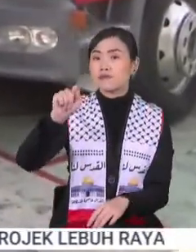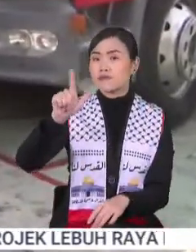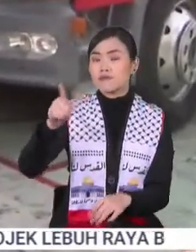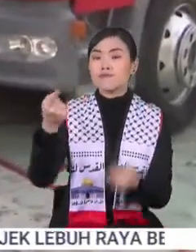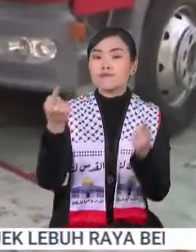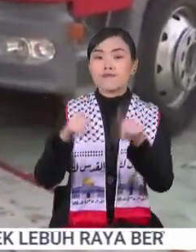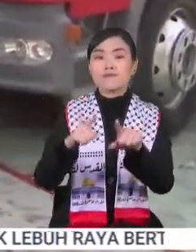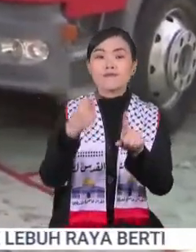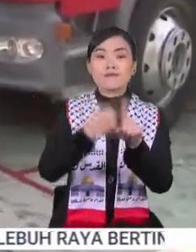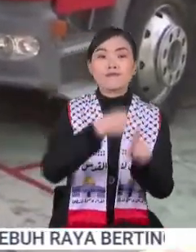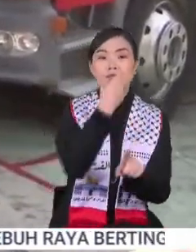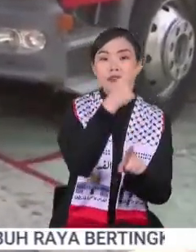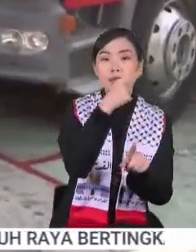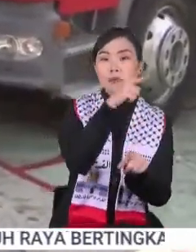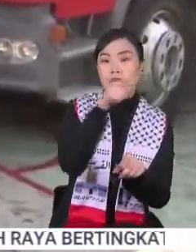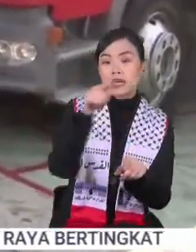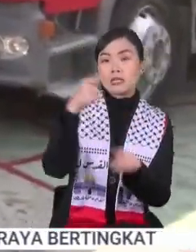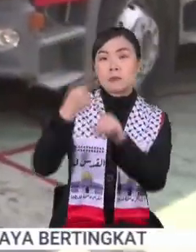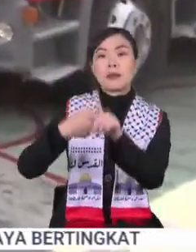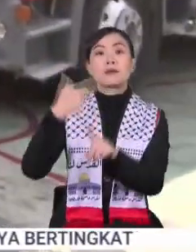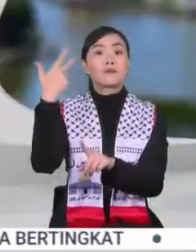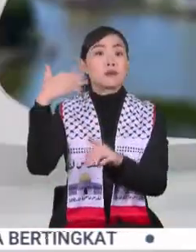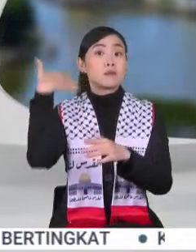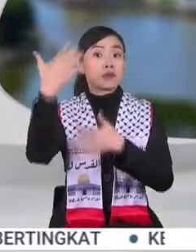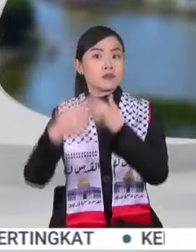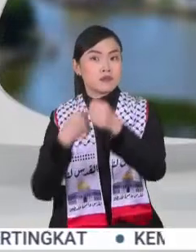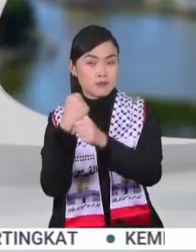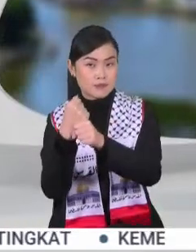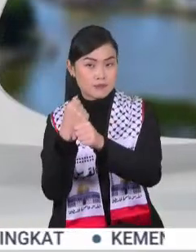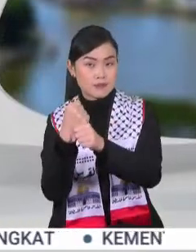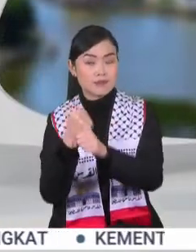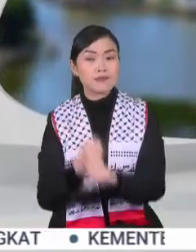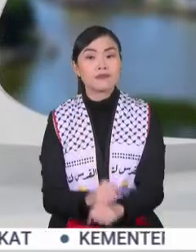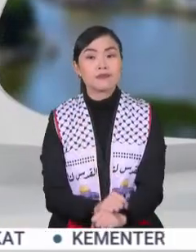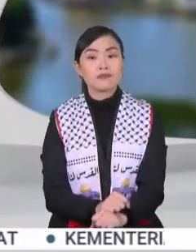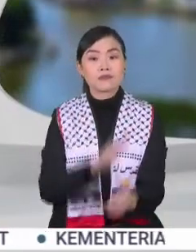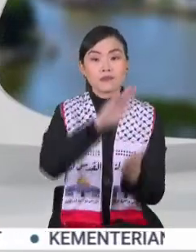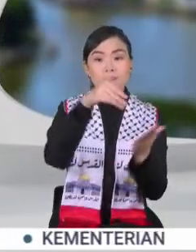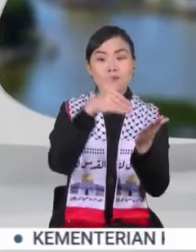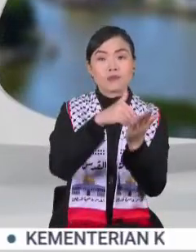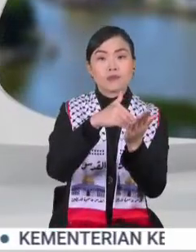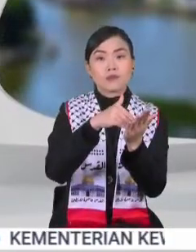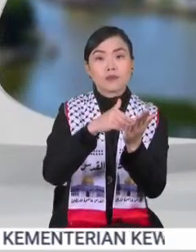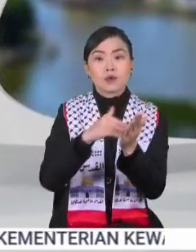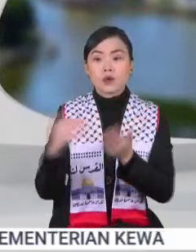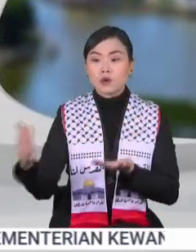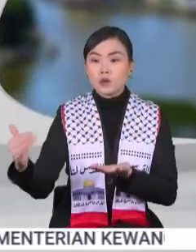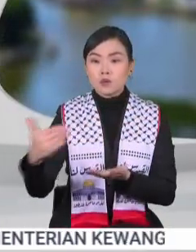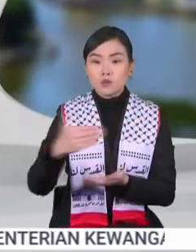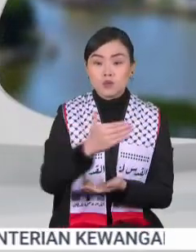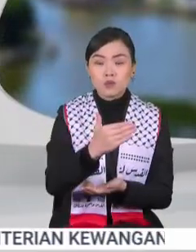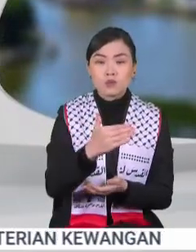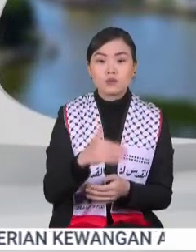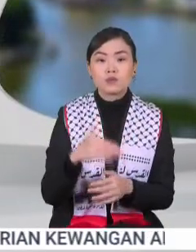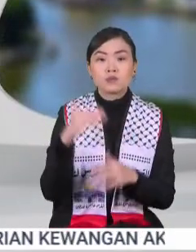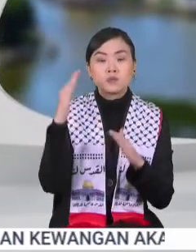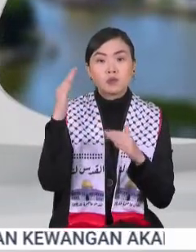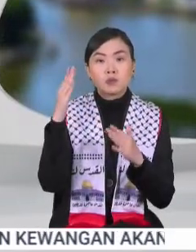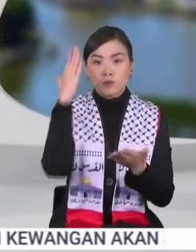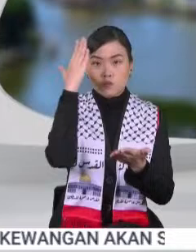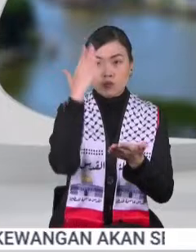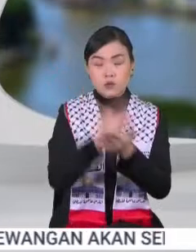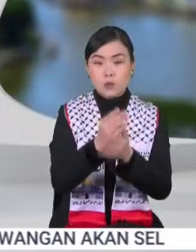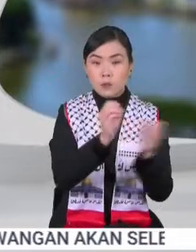November hingga Mac tahun hadapan pusat pendaratan ikan di bintawak dijangka menghentikan